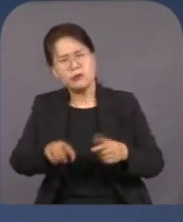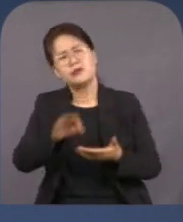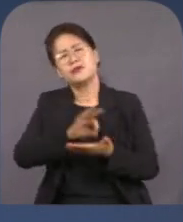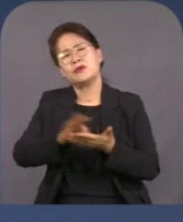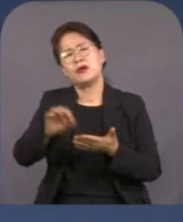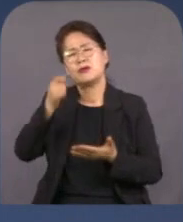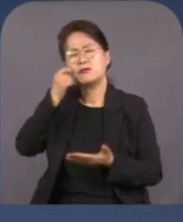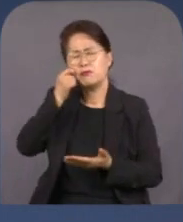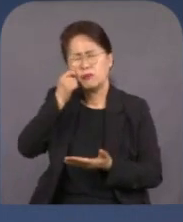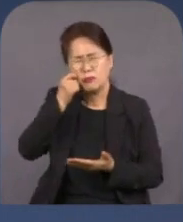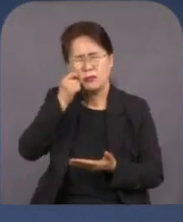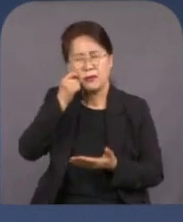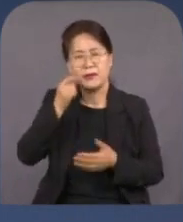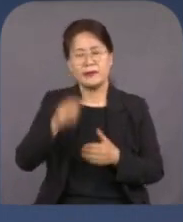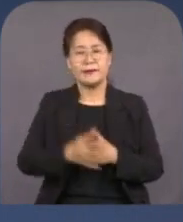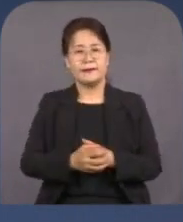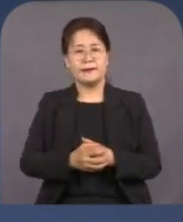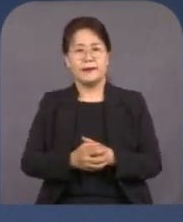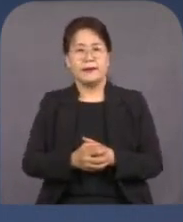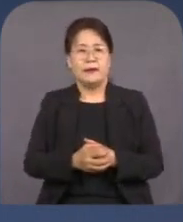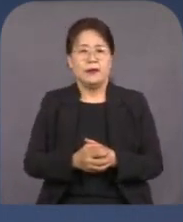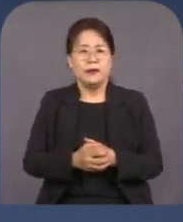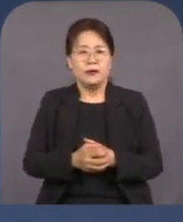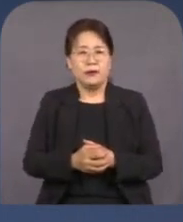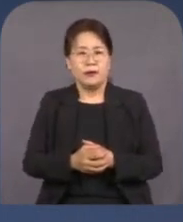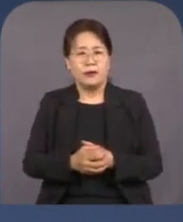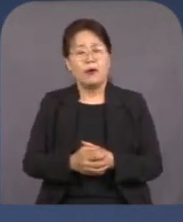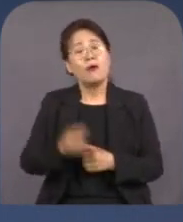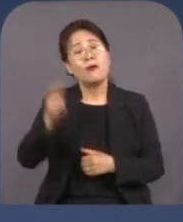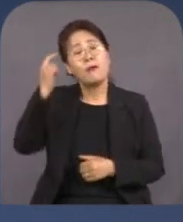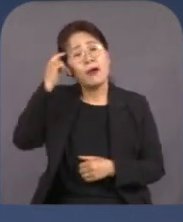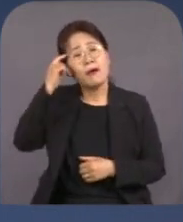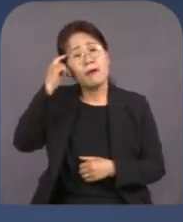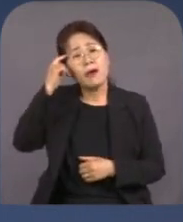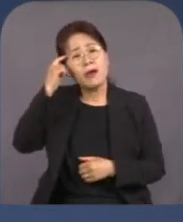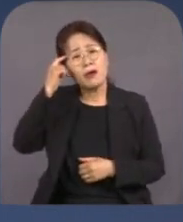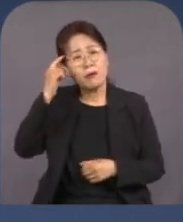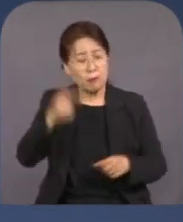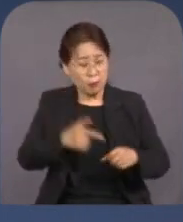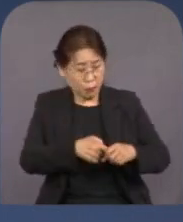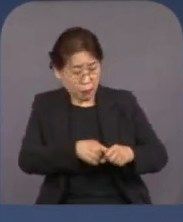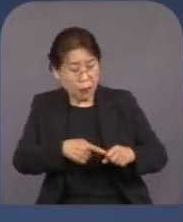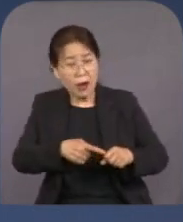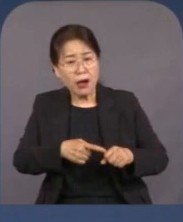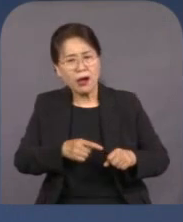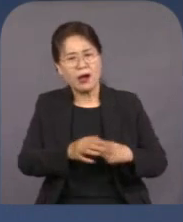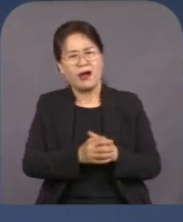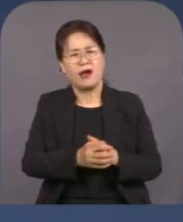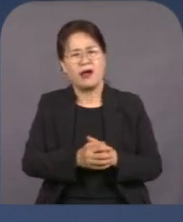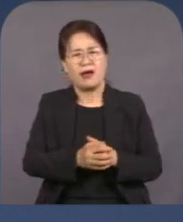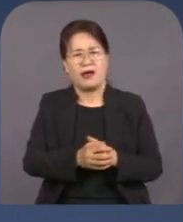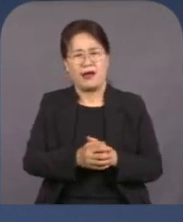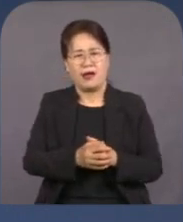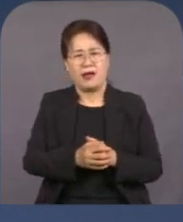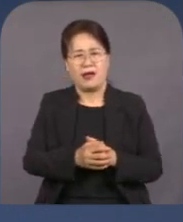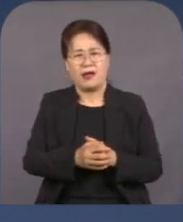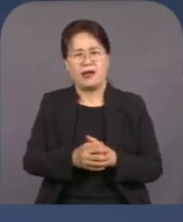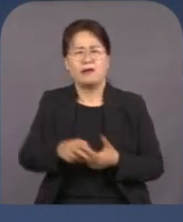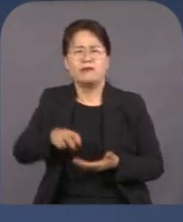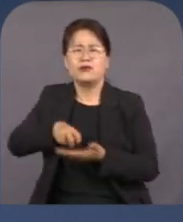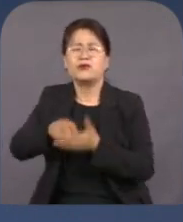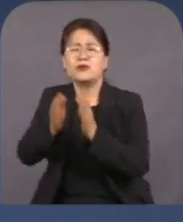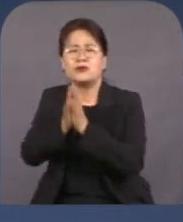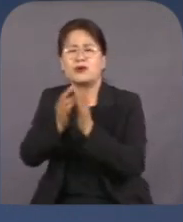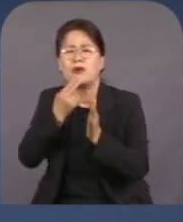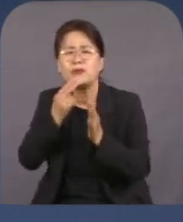못한다는 거예요 여러분 왜 그럴까요 기도의 무릎을 꿇지 않아서입니다